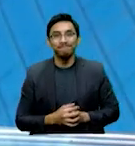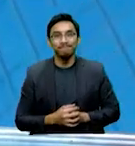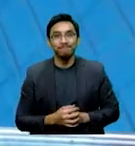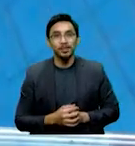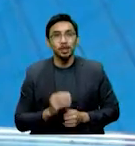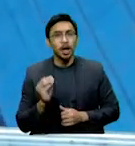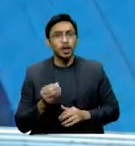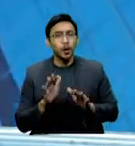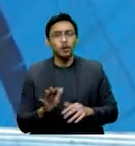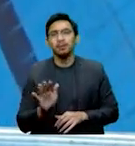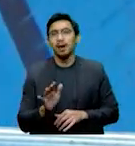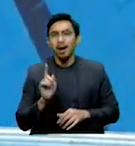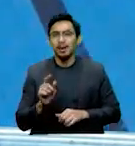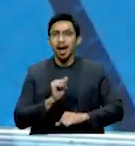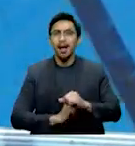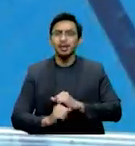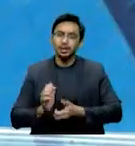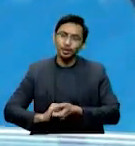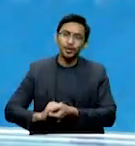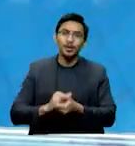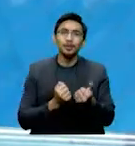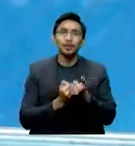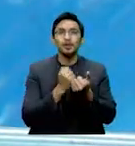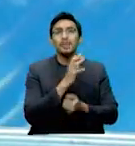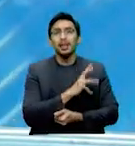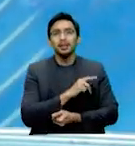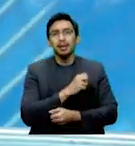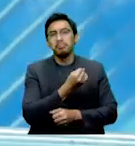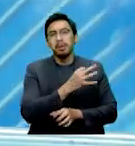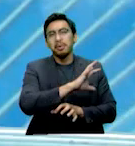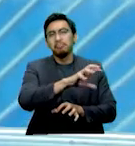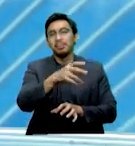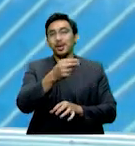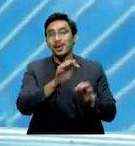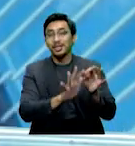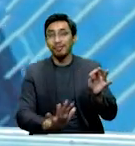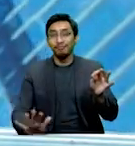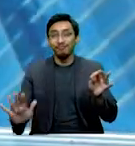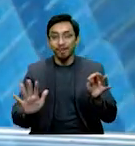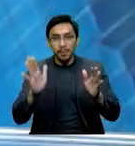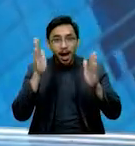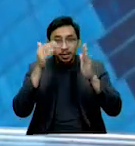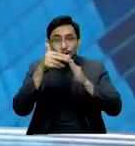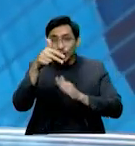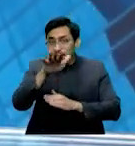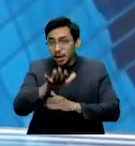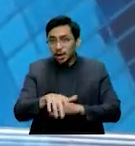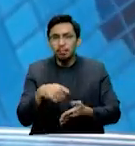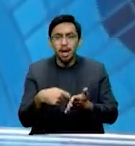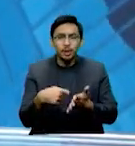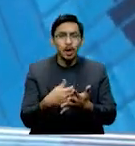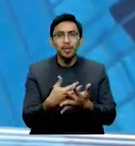Pemirsa, tidak hanya di Jakarta, aksi solidaritas bela Palestina juga digelar di sejumlah wilayah di tanah air. Di Makassar, Sulawesi